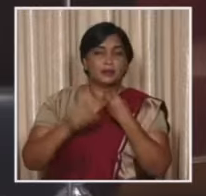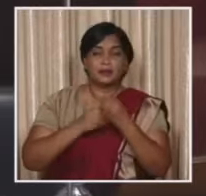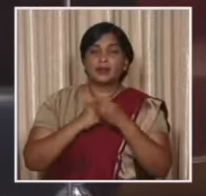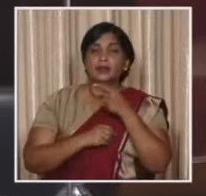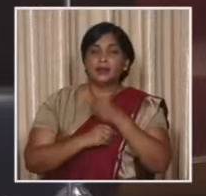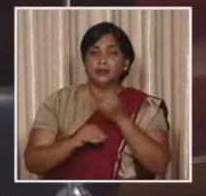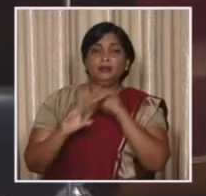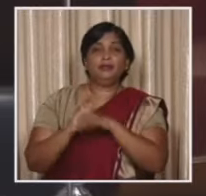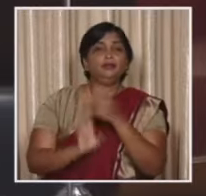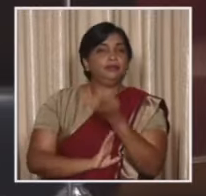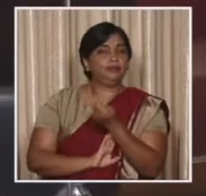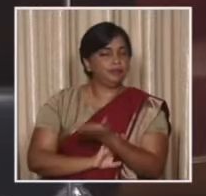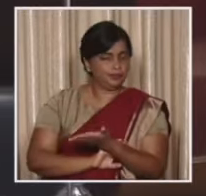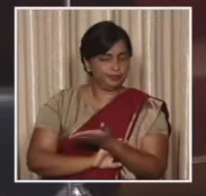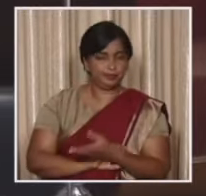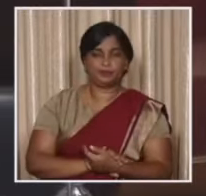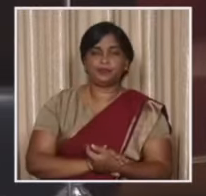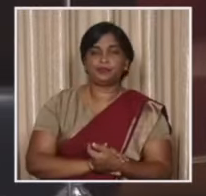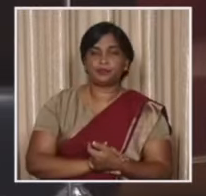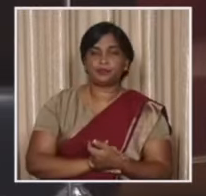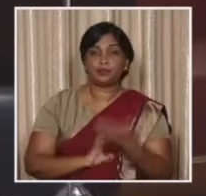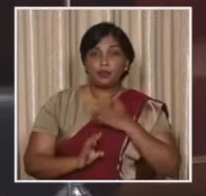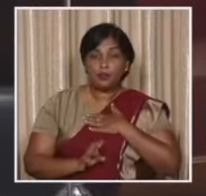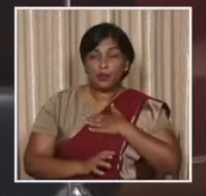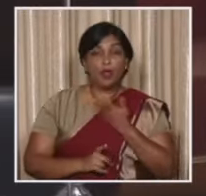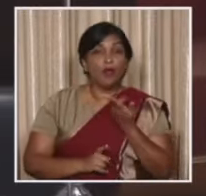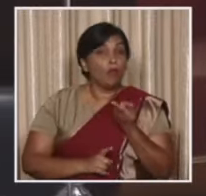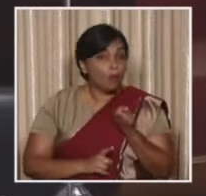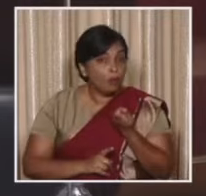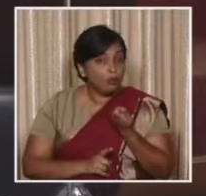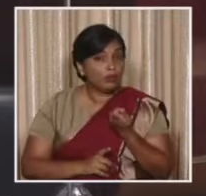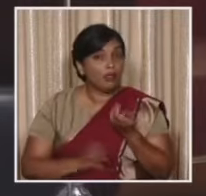ආයෝජනය කරම මුදල් අපේ මුදල් කියලා